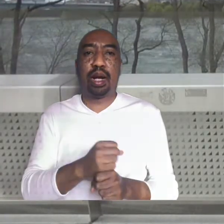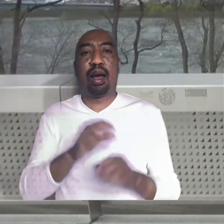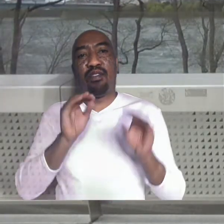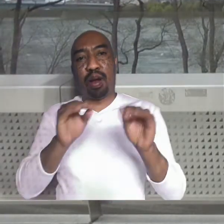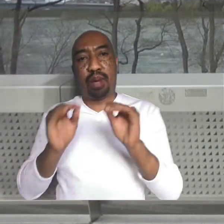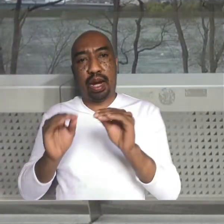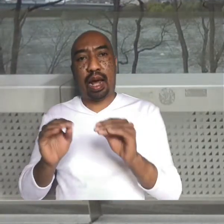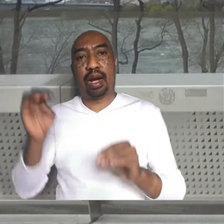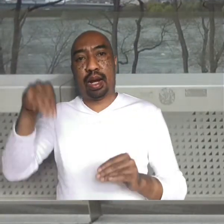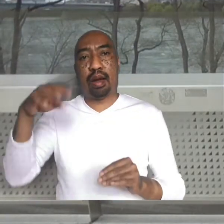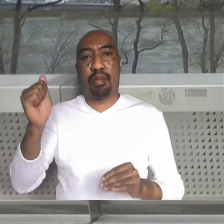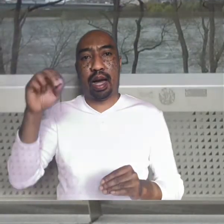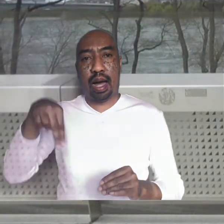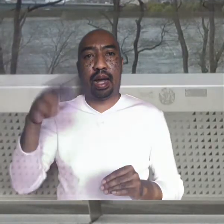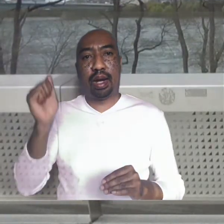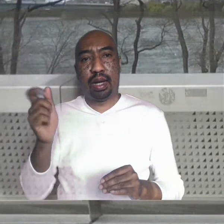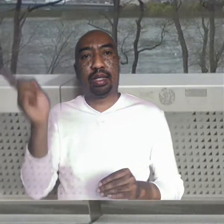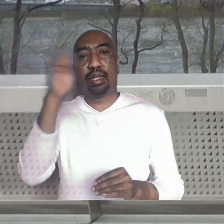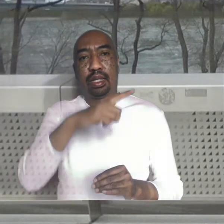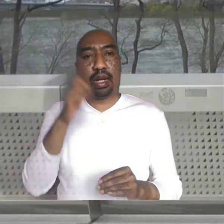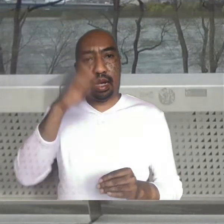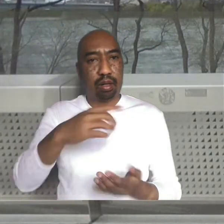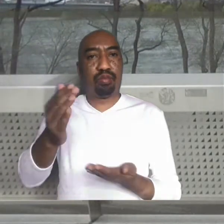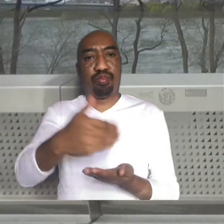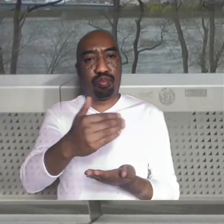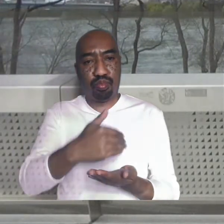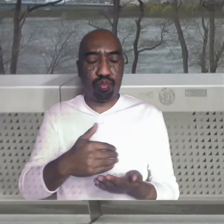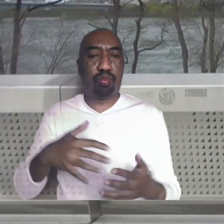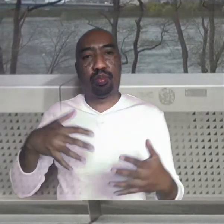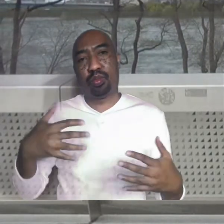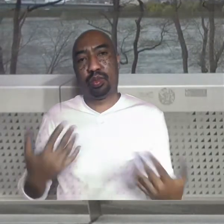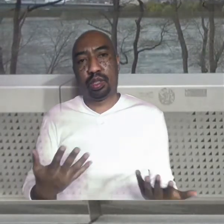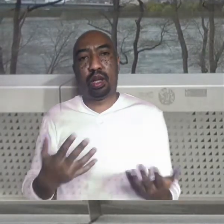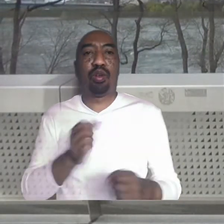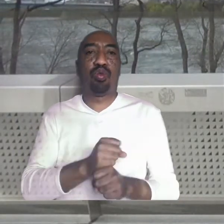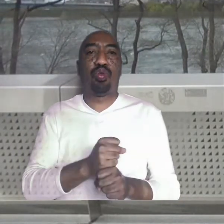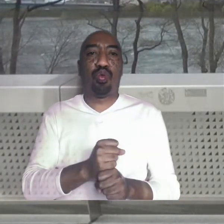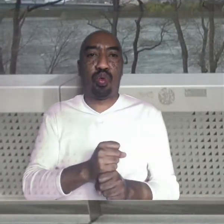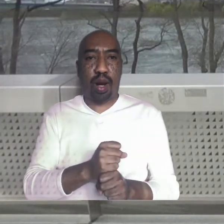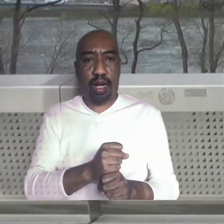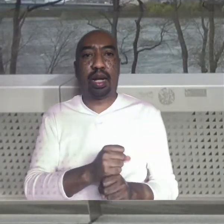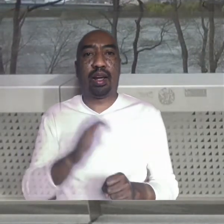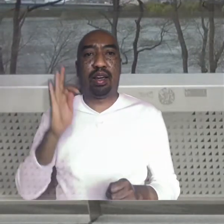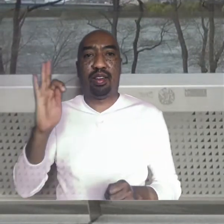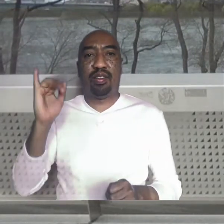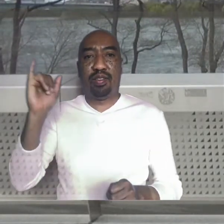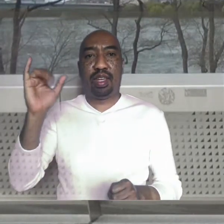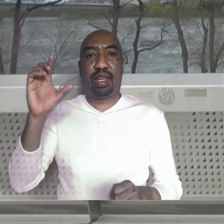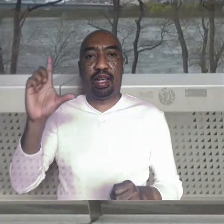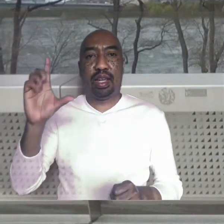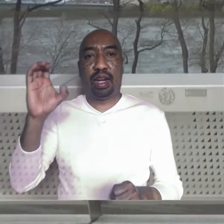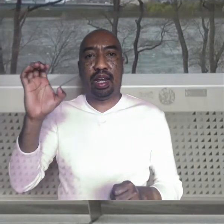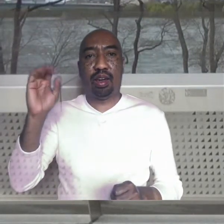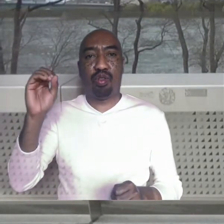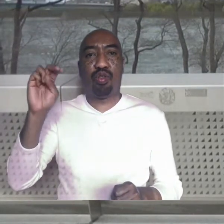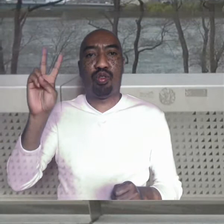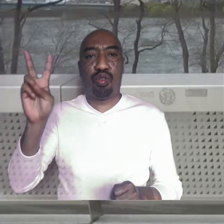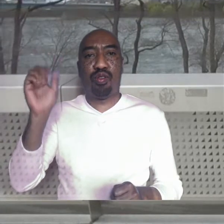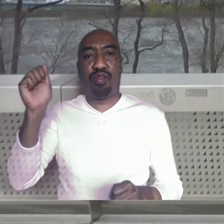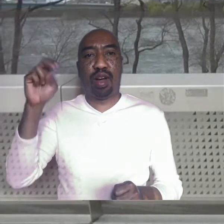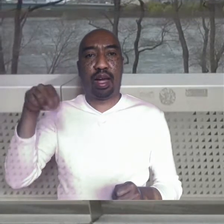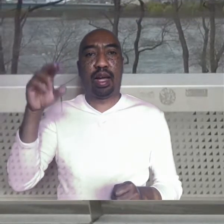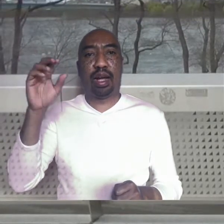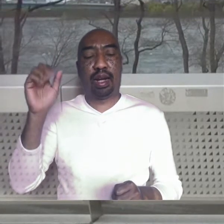fampianarana izay atao anatin'ny ohatrany hoe mana isan'andro a, manangona ireo tokony ho fantatra amin'ny coordonnée an'ireo